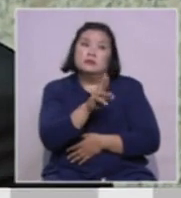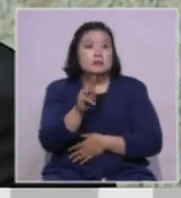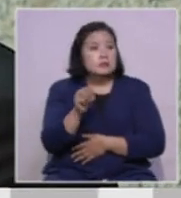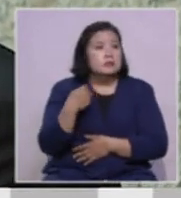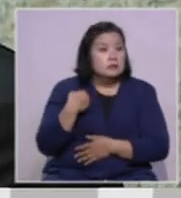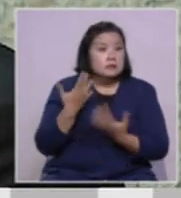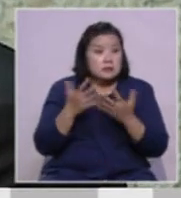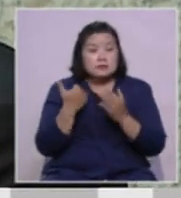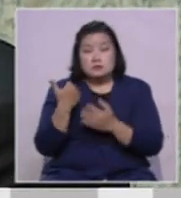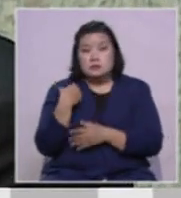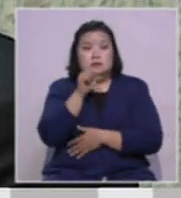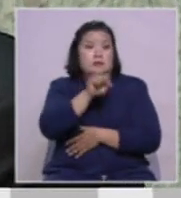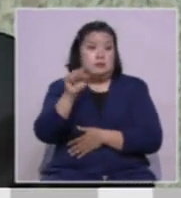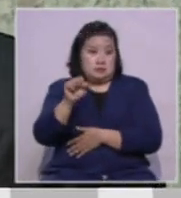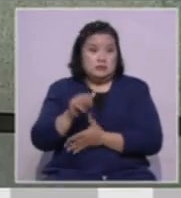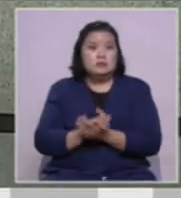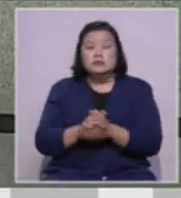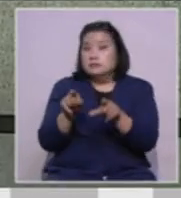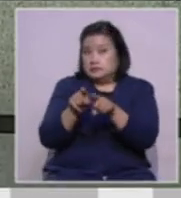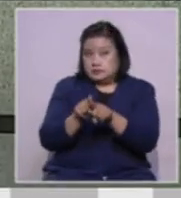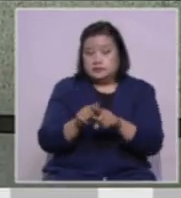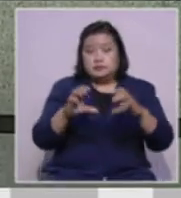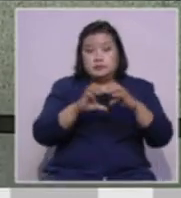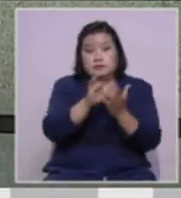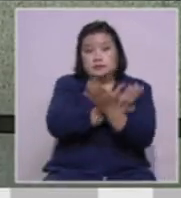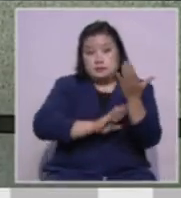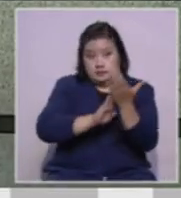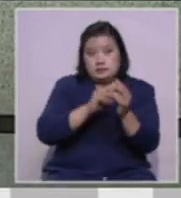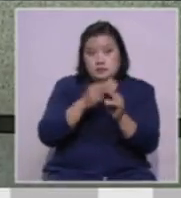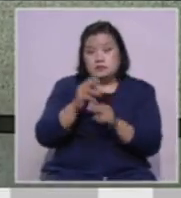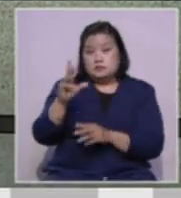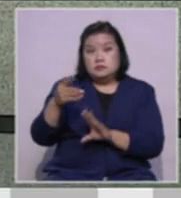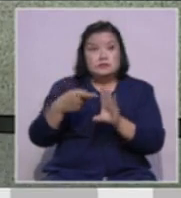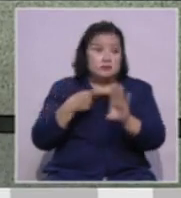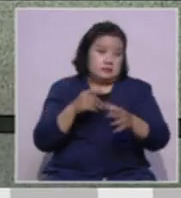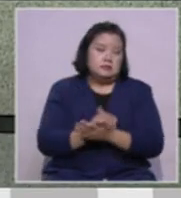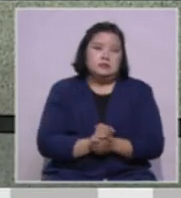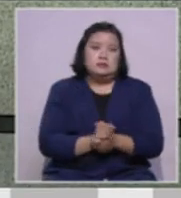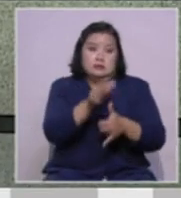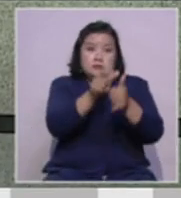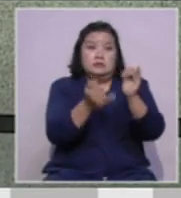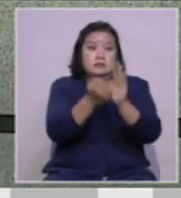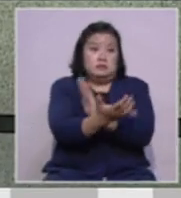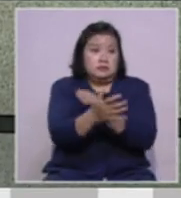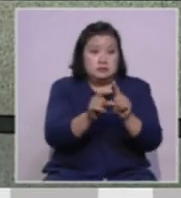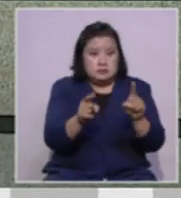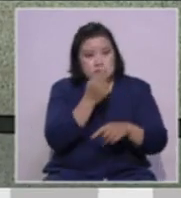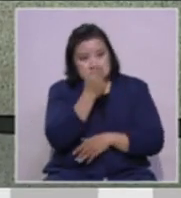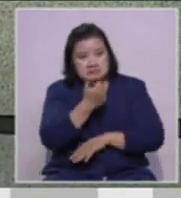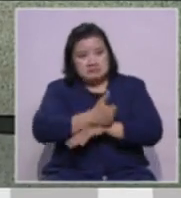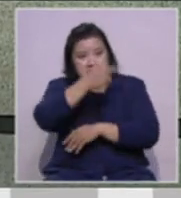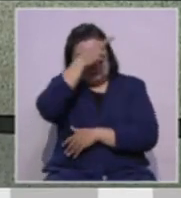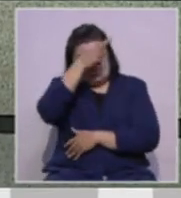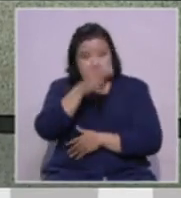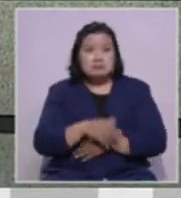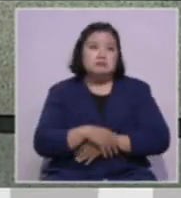ขณะที่สมาชิกสภาผู้แทนราษฎรอีกท่านนึงจากพรรคภูมิใจไทยคุณชาดาไทยเศรษฐ์เนี่ยไม่เคยโดนคดีอะไรเลยแต่ถูกมองว่าเป็นผู้มีอิทธิพลเลยอด